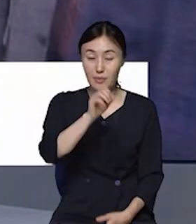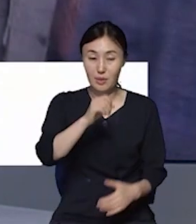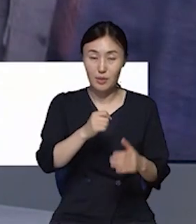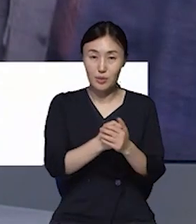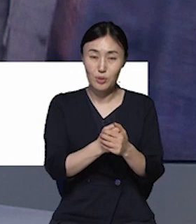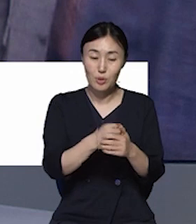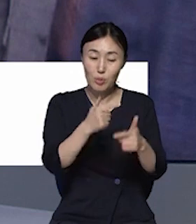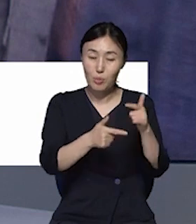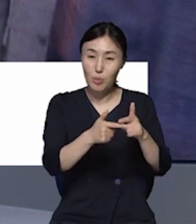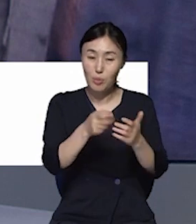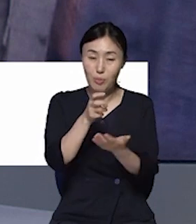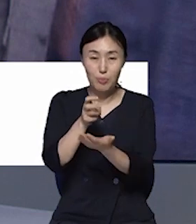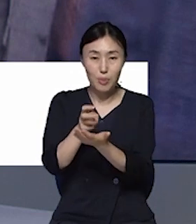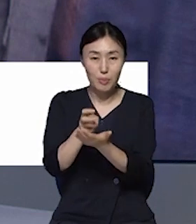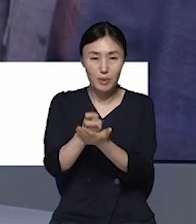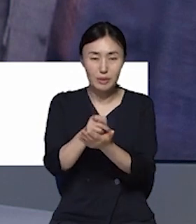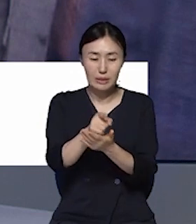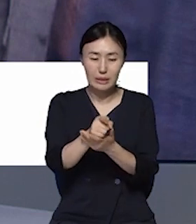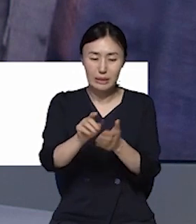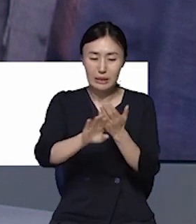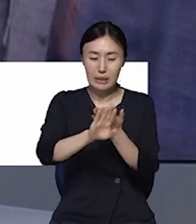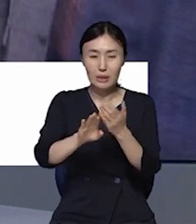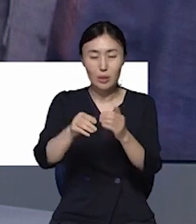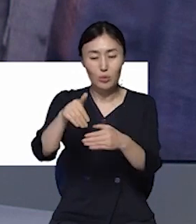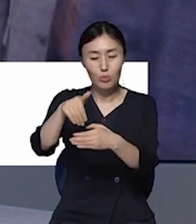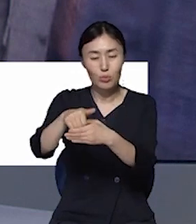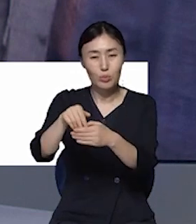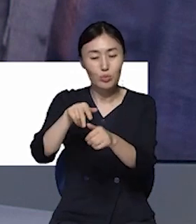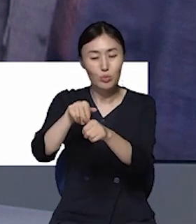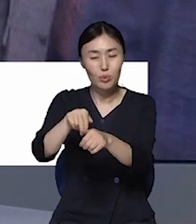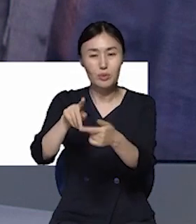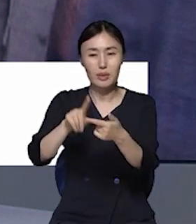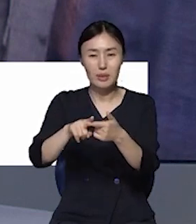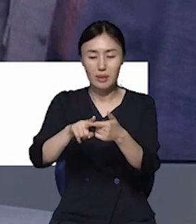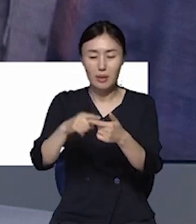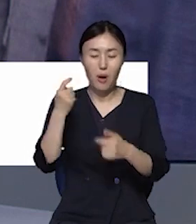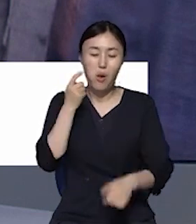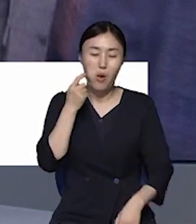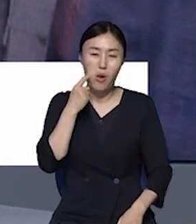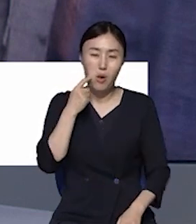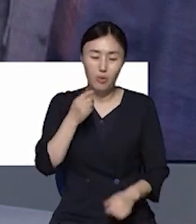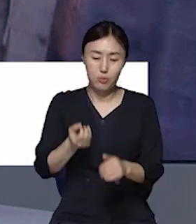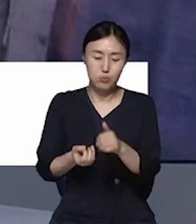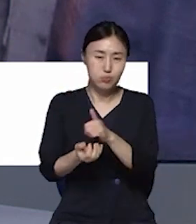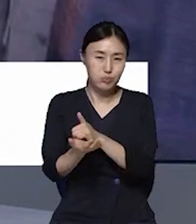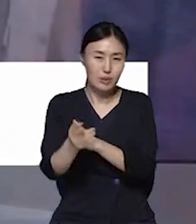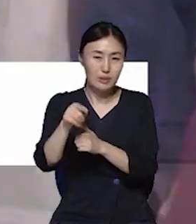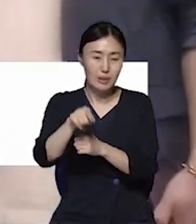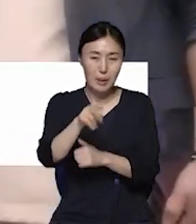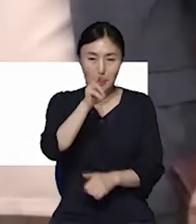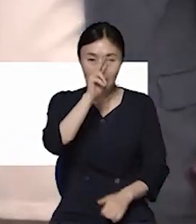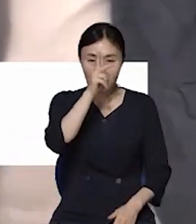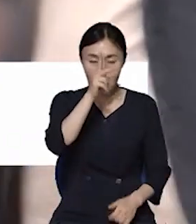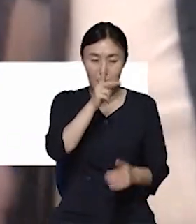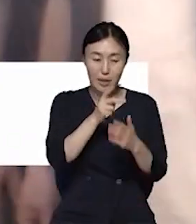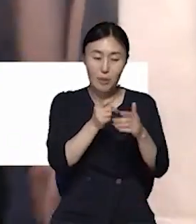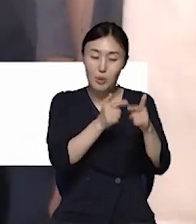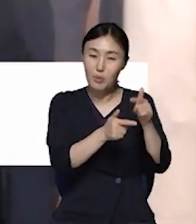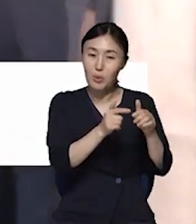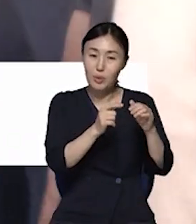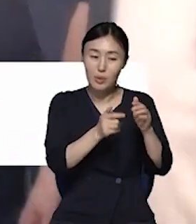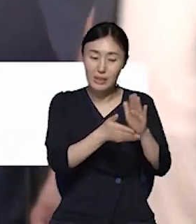광주지법 목포지원은 상대 후보에 대해 허위 사실을 유포한 혐의 등으로 불구속 기소된 박홍률 목포시장에게